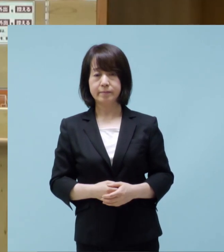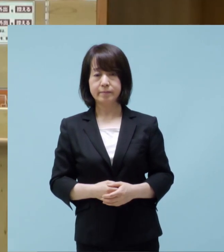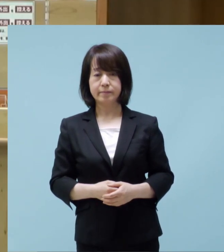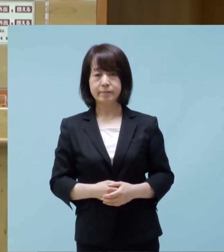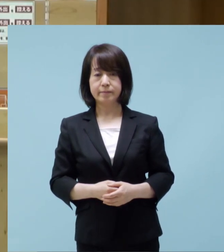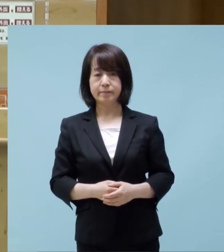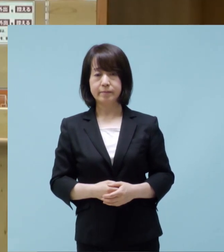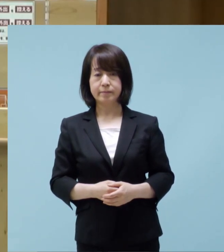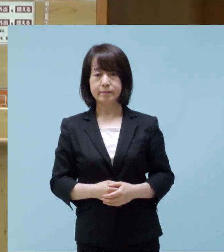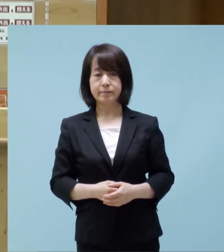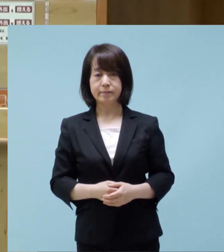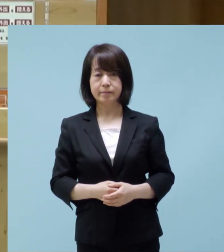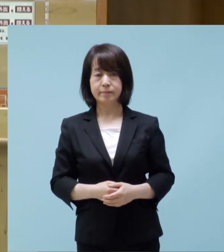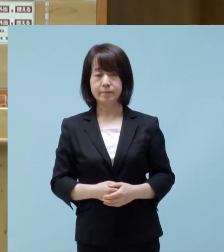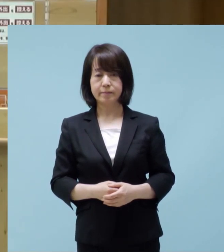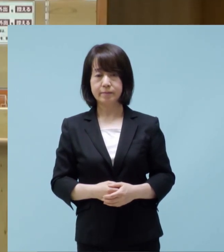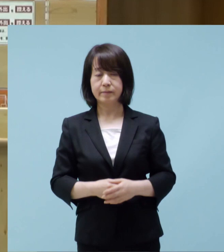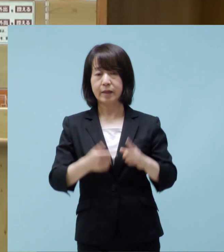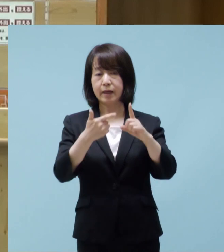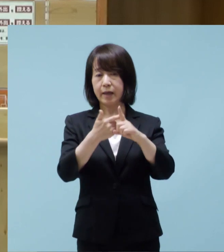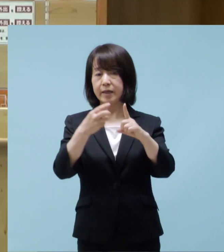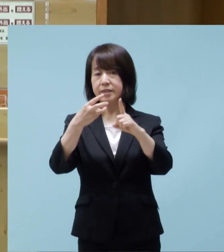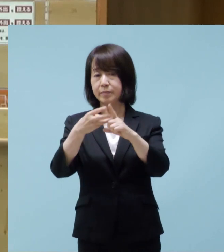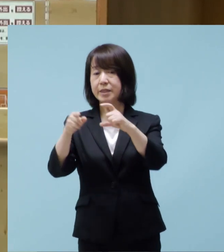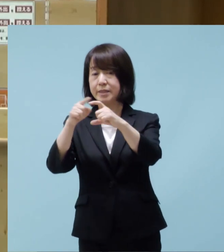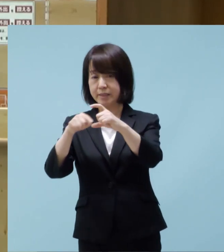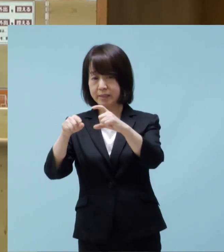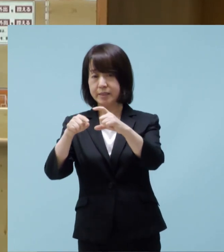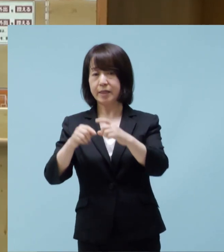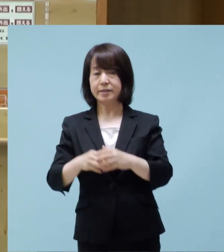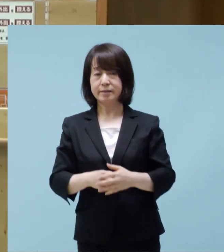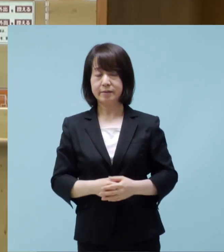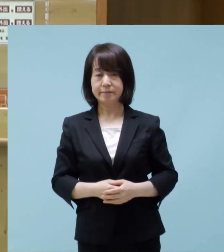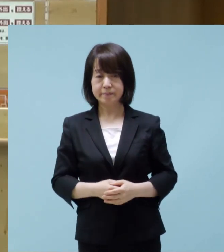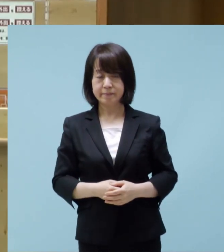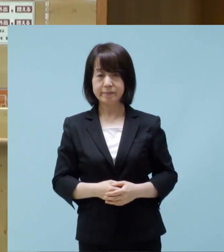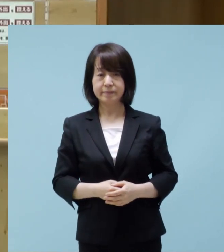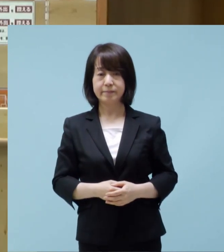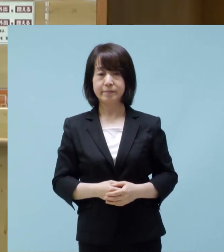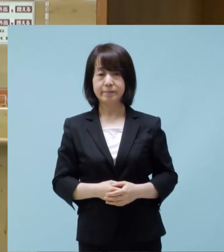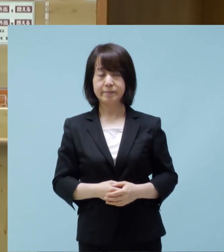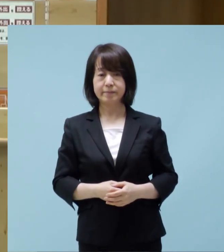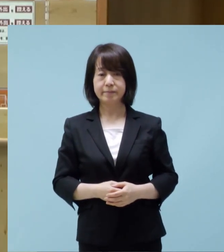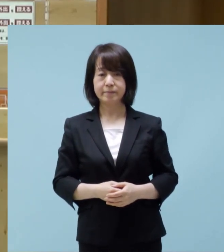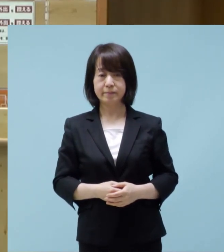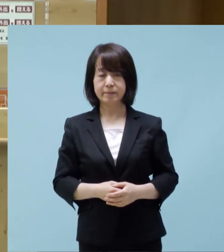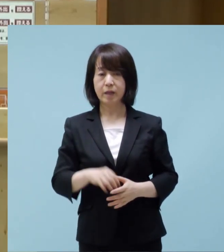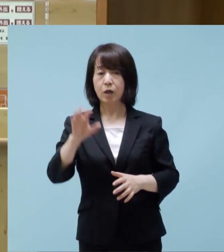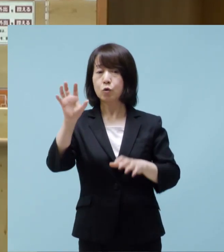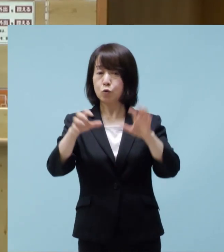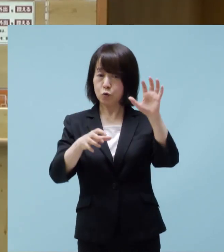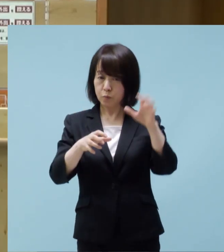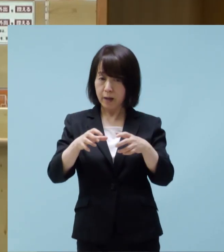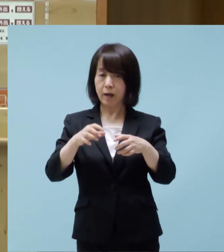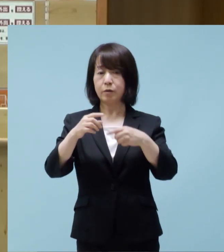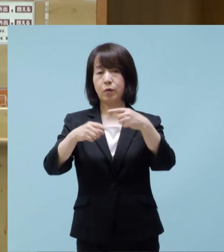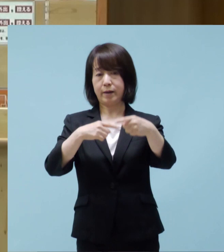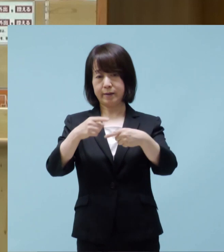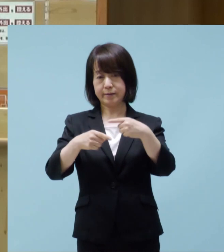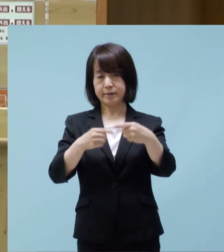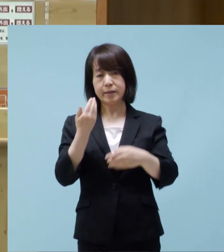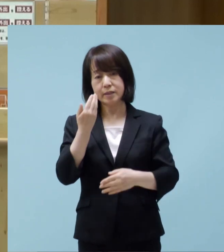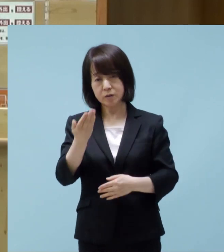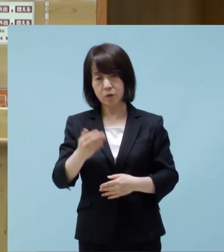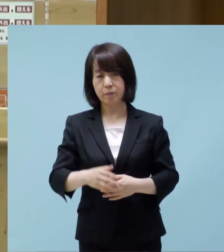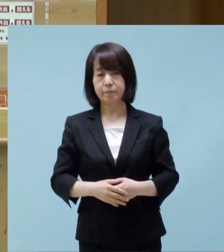すいません、せっかくなので HBC の竹村です。改めましてよろしくお願いします。熊のことで伺いたいと思います。本日